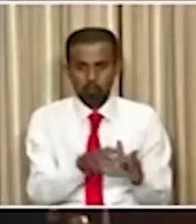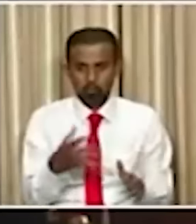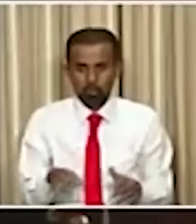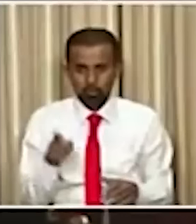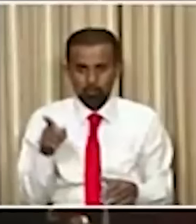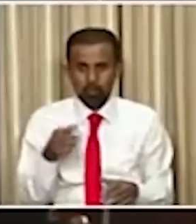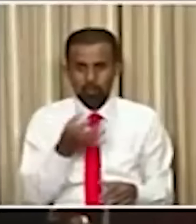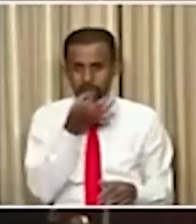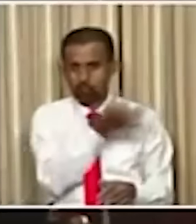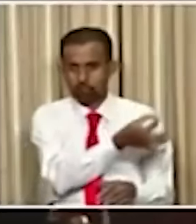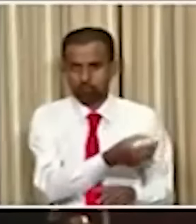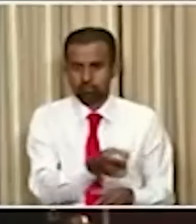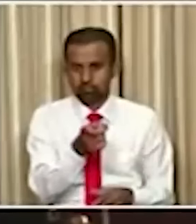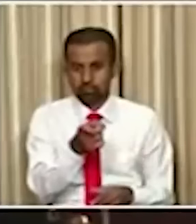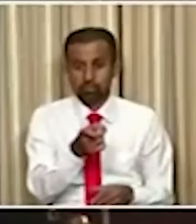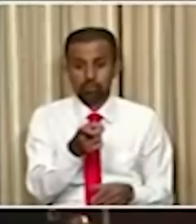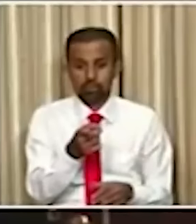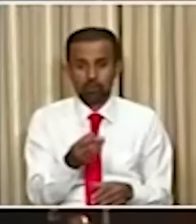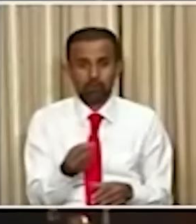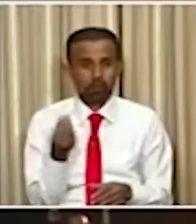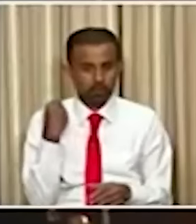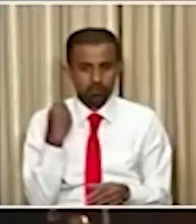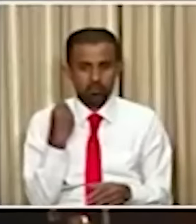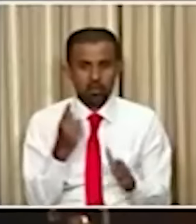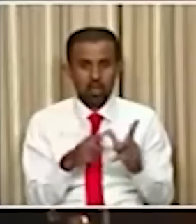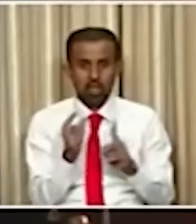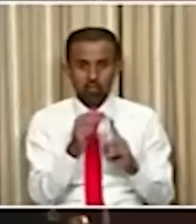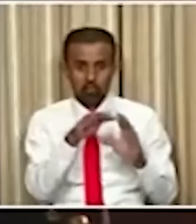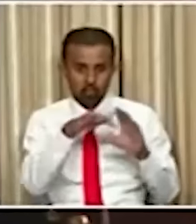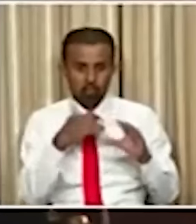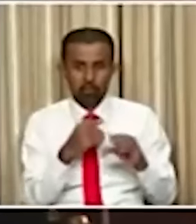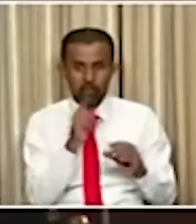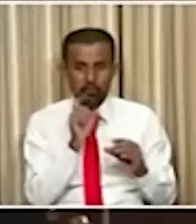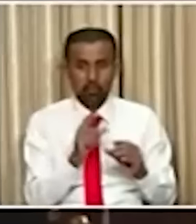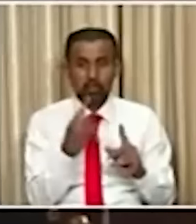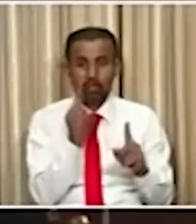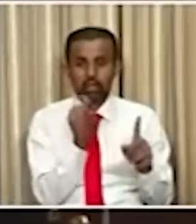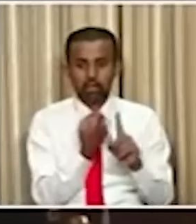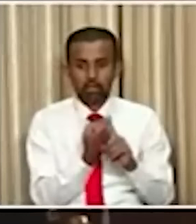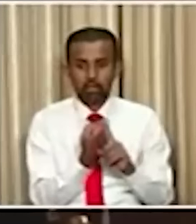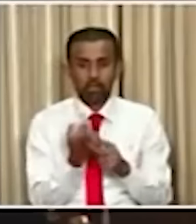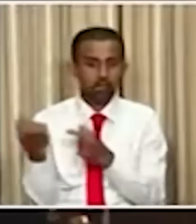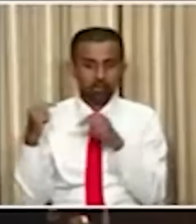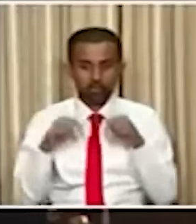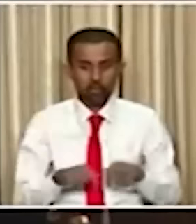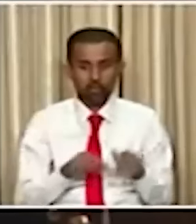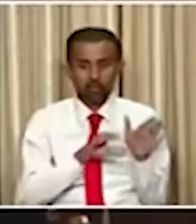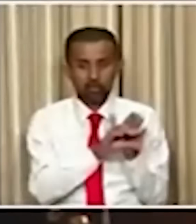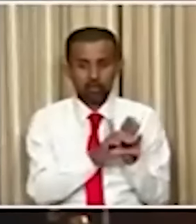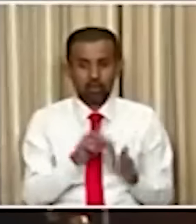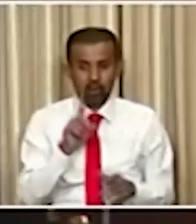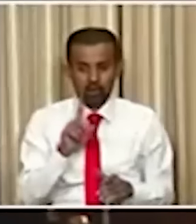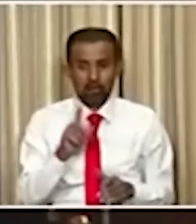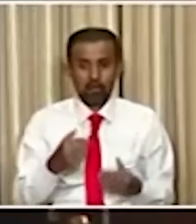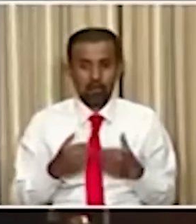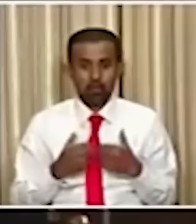මම චෝදනා කරනවා. අපි ළඟ තියෙනවා ඉල්ලුම් කරුවන්ගේ ඇප්ලිකේෂන්. ඒ සම මහනුවරට ගේනවා නම් කැසිනෝ එකක්